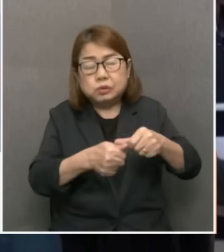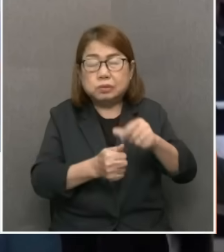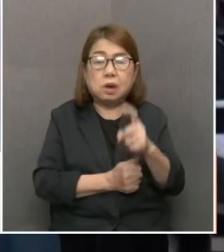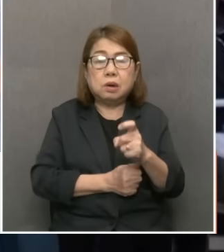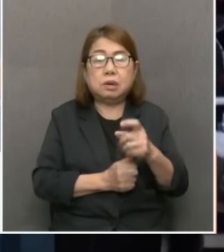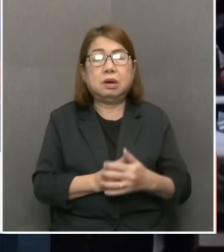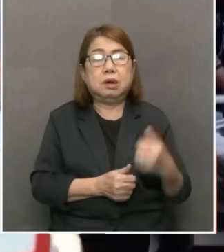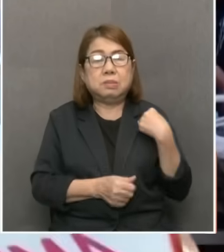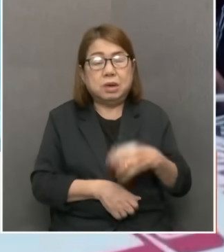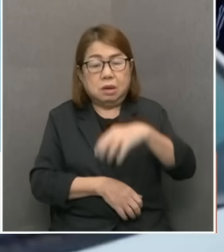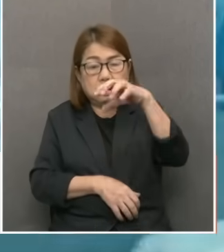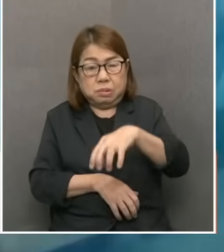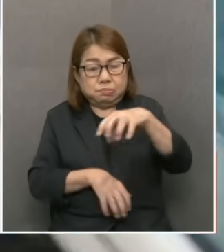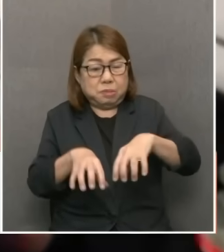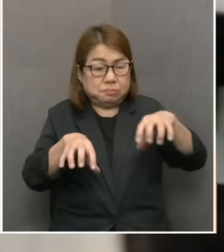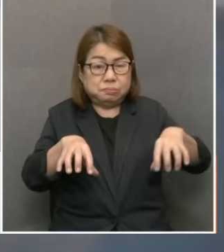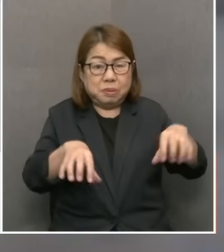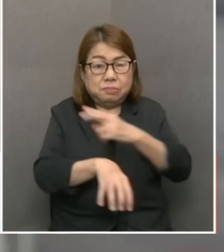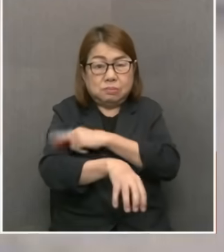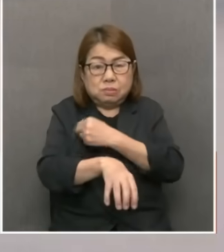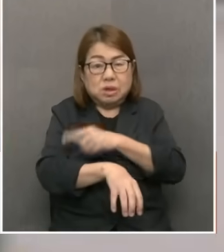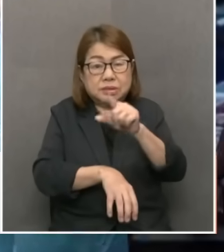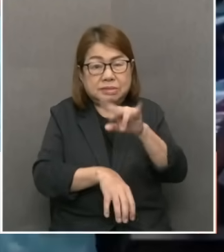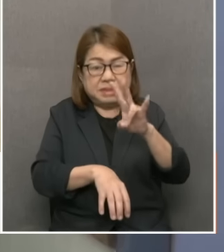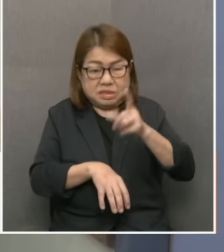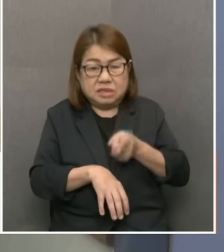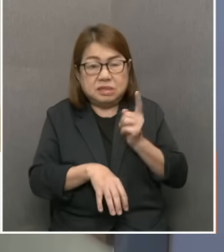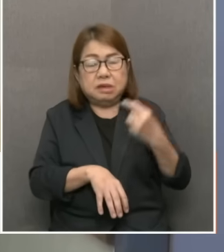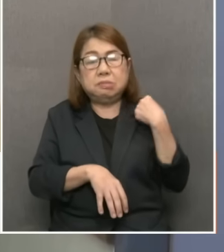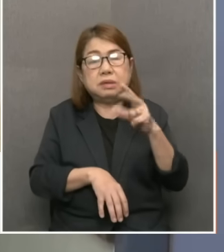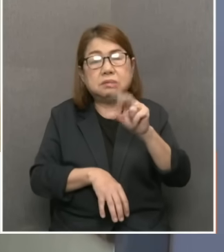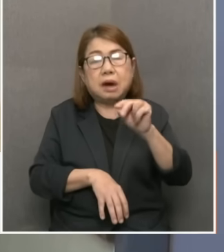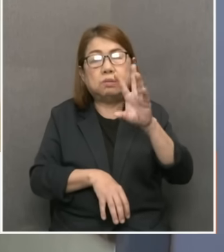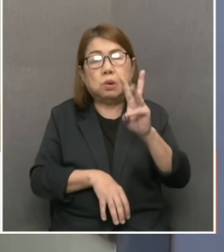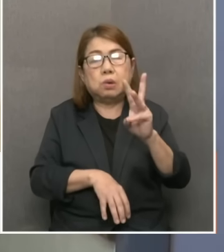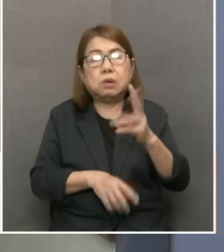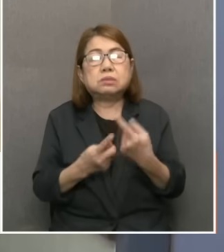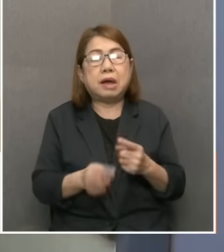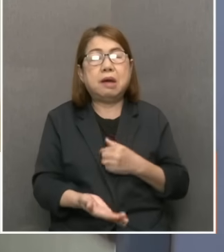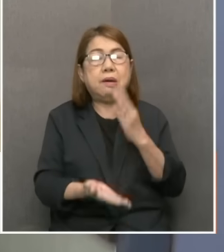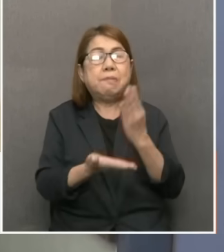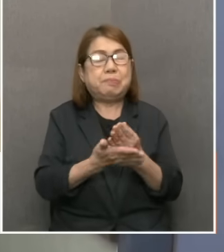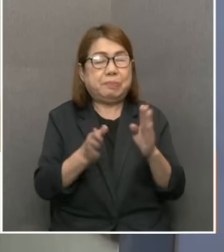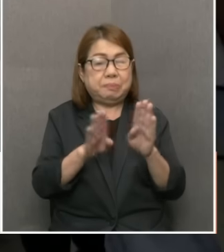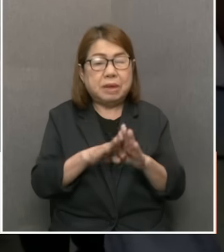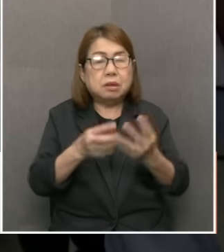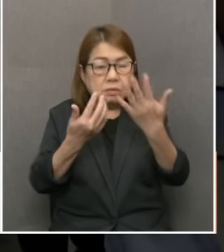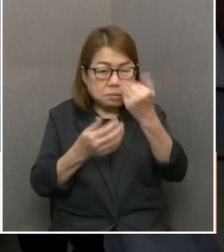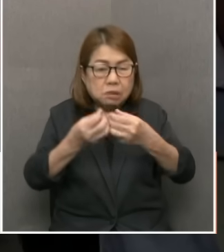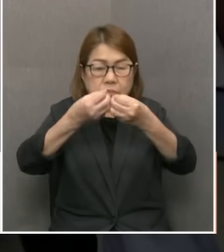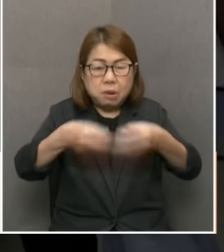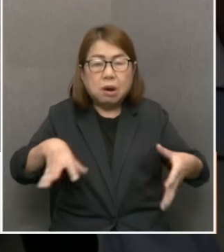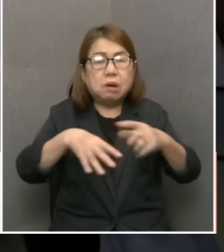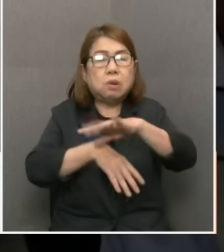าล27แห่งในทั้งหมด36แห่งในกาซาต้องปิดเนื่องจากโครงสร้างพื้นฐานในโรงพยาบาลถูกทำลายหมด